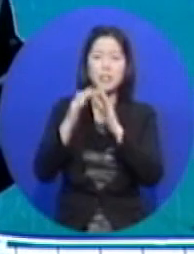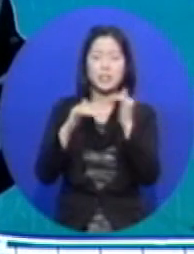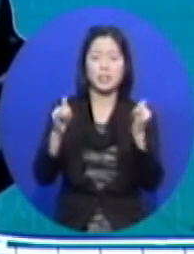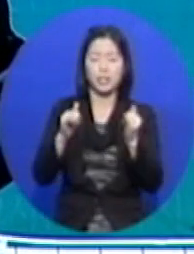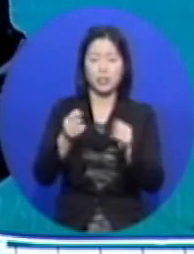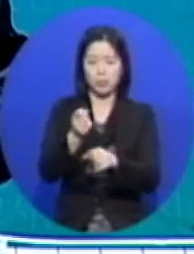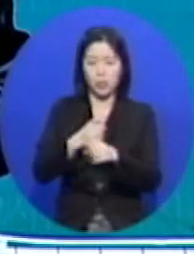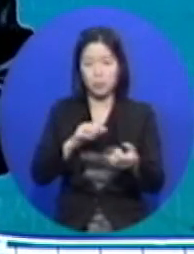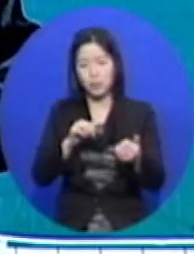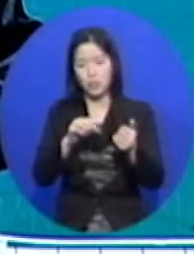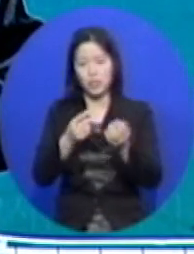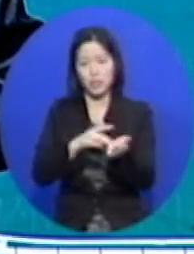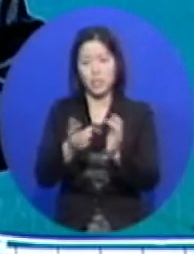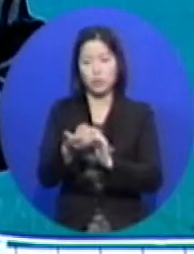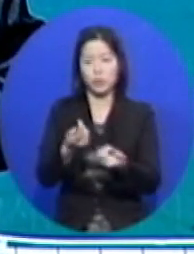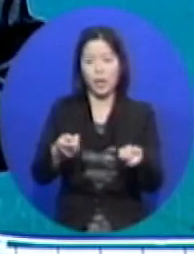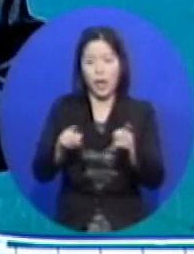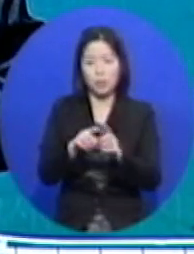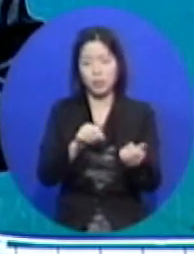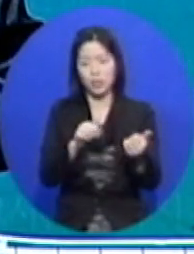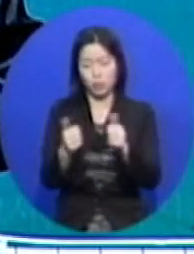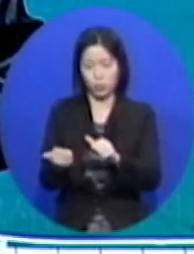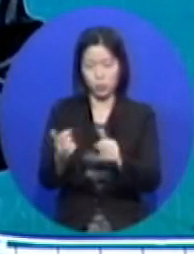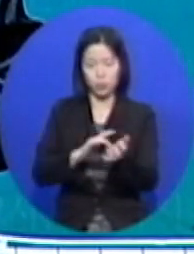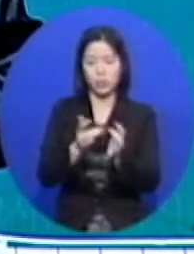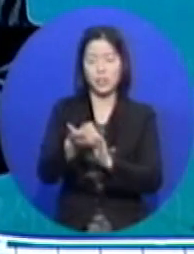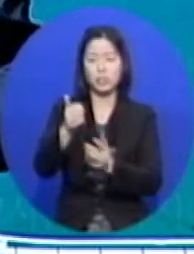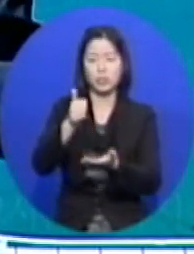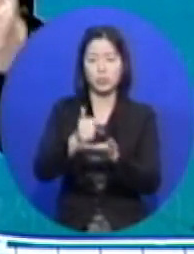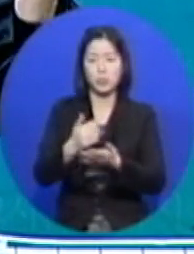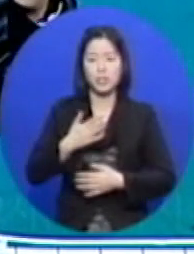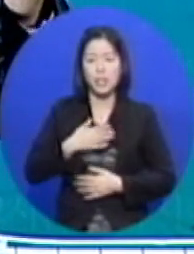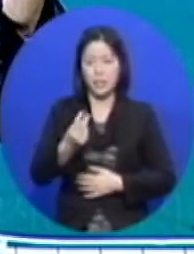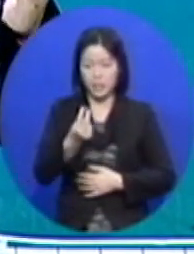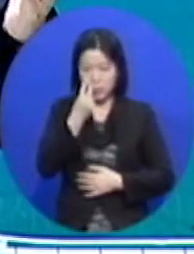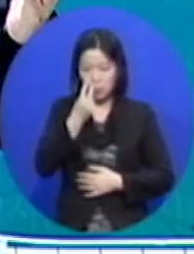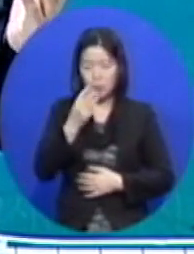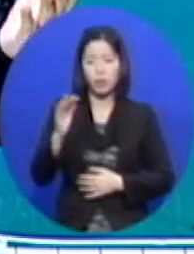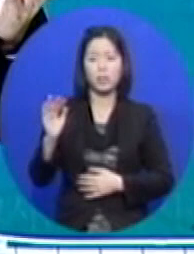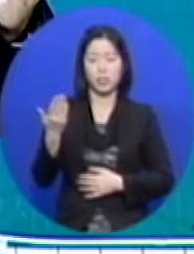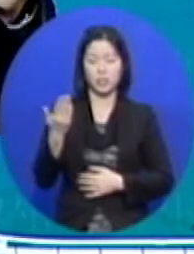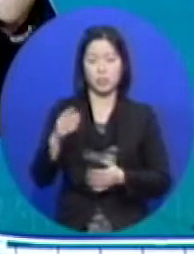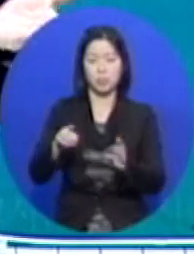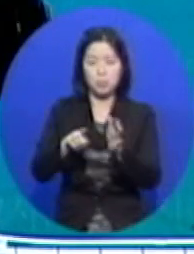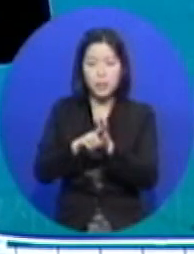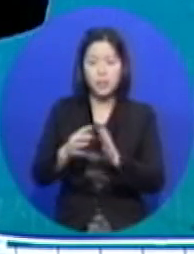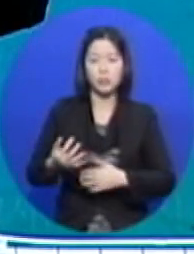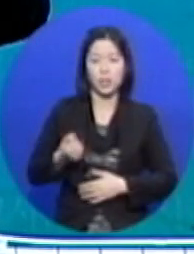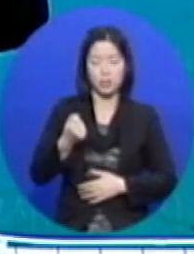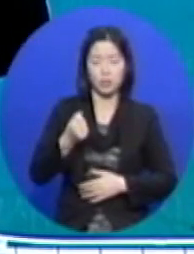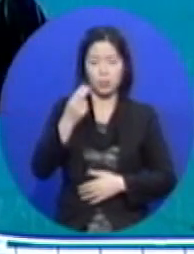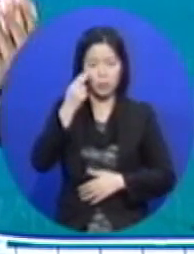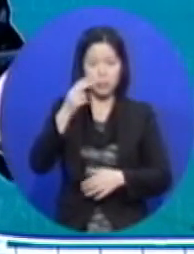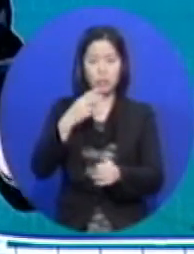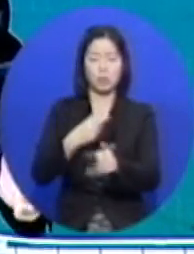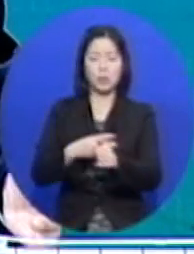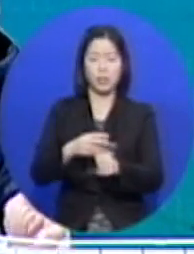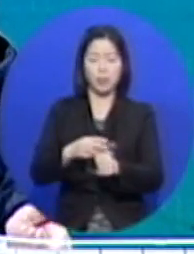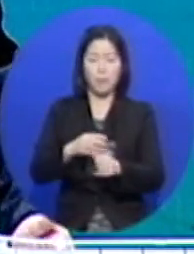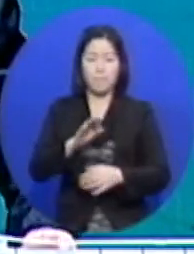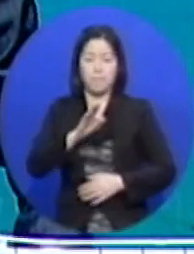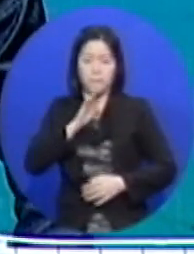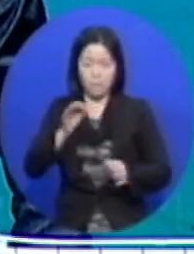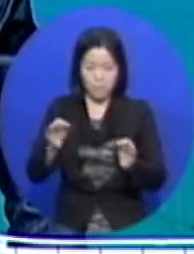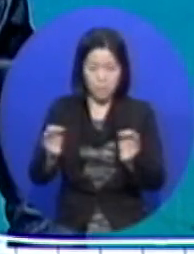죽고 예수님이 내 생명 되신 그 믿음으로 사도 바울은 곳 승리를 노래해요